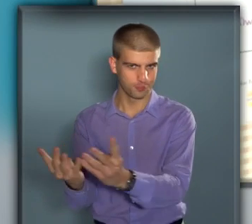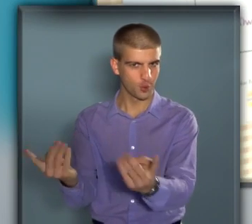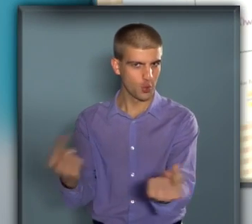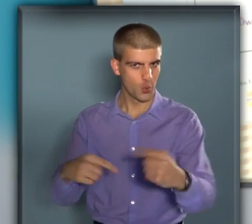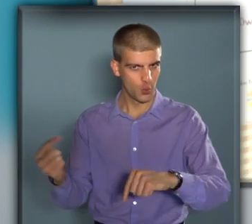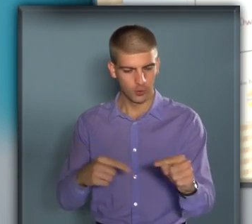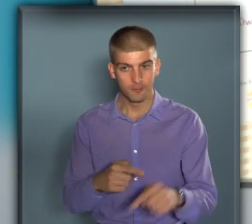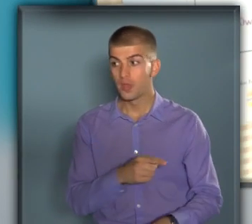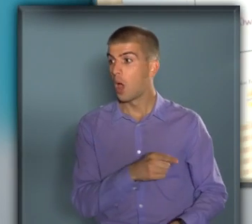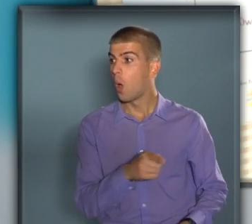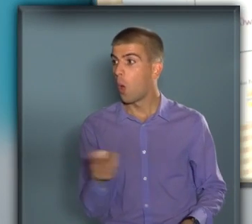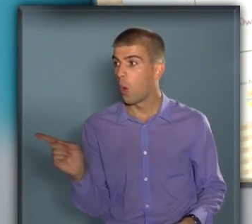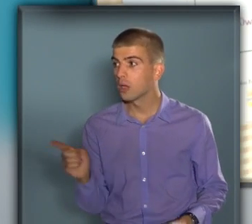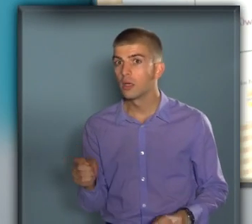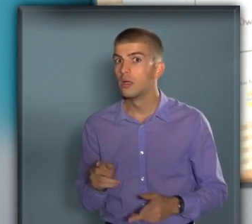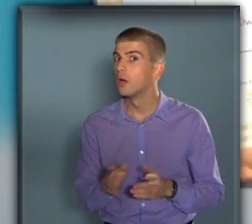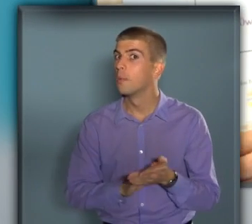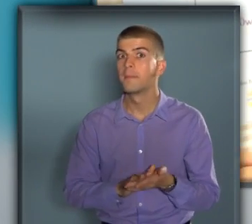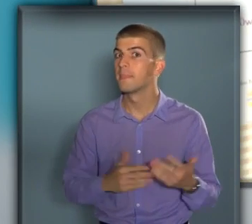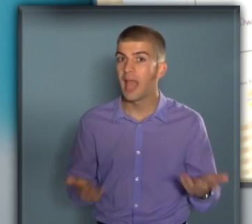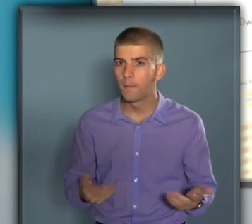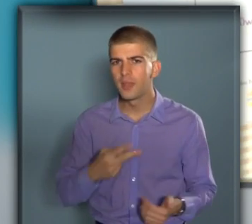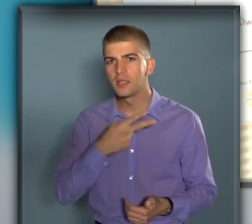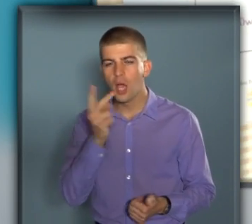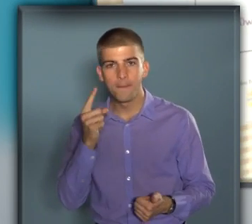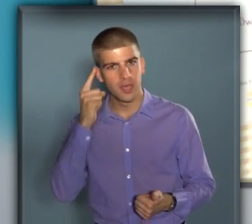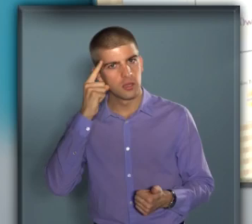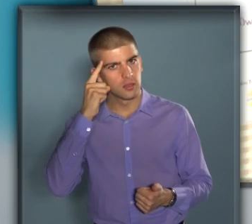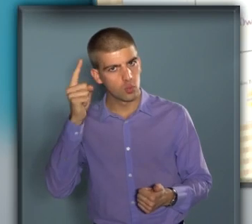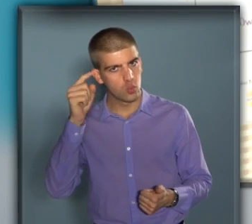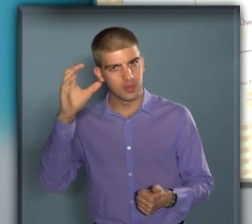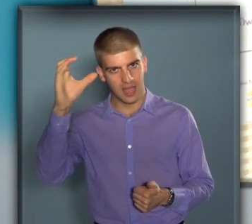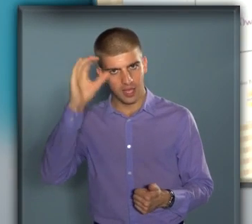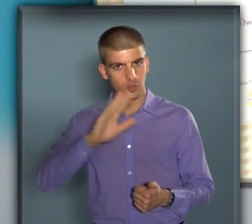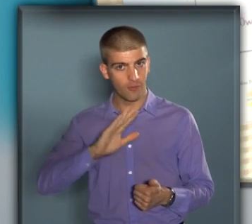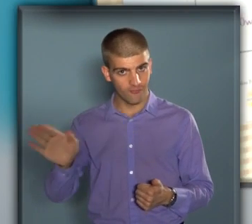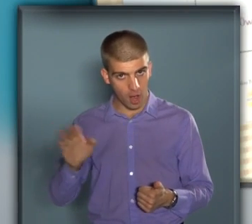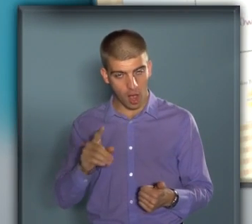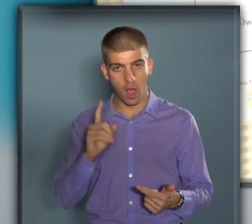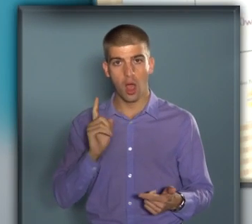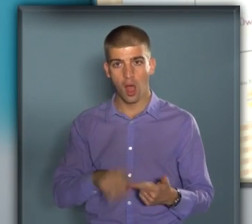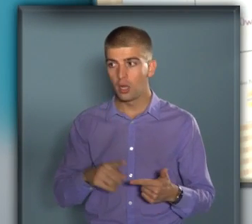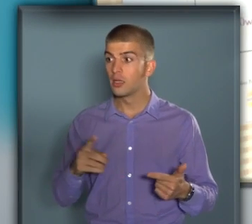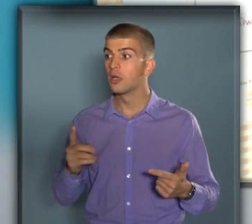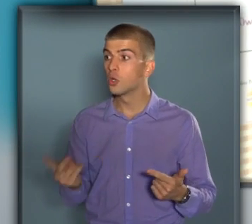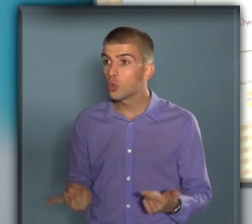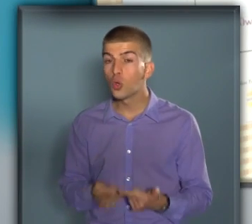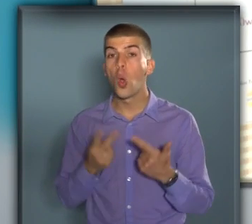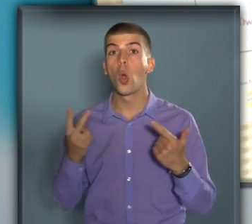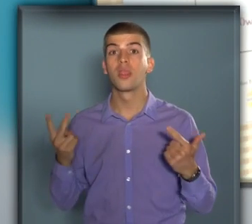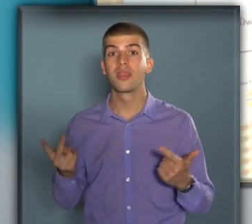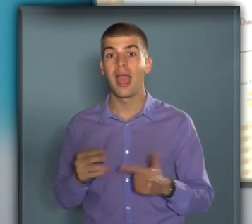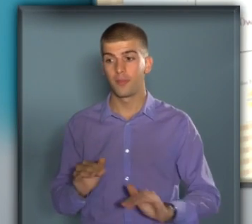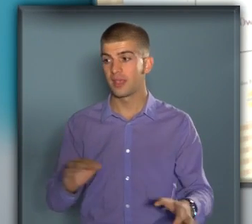sokkal könnyebben és a szakmai tudásukat nagyon jól kamatoztatva tudnak a gyerekekhez